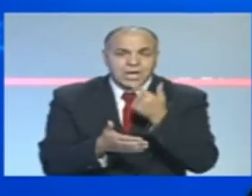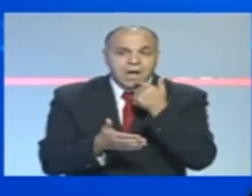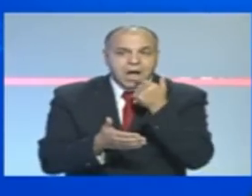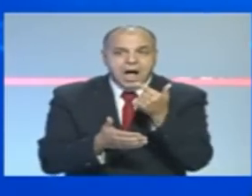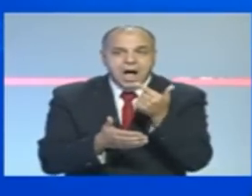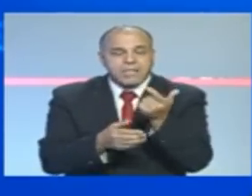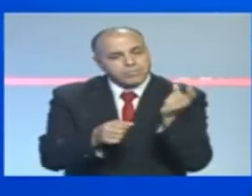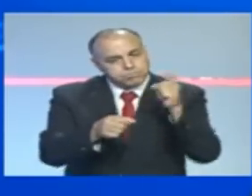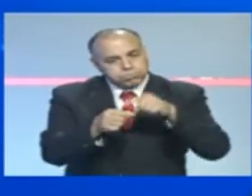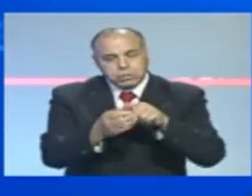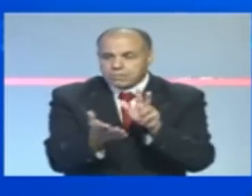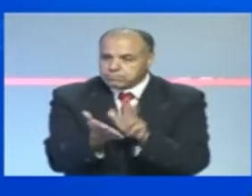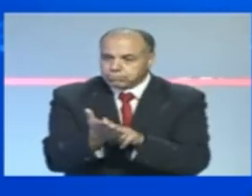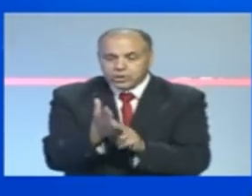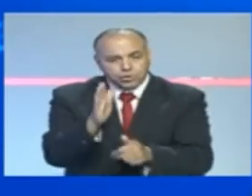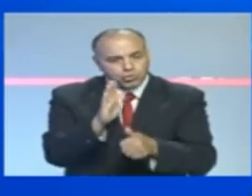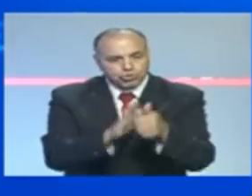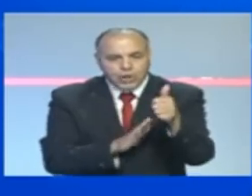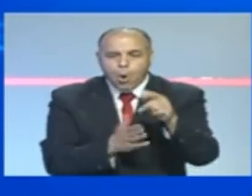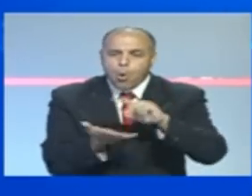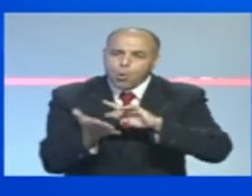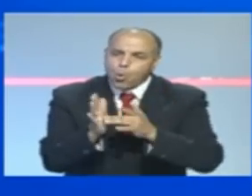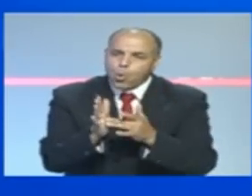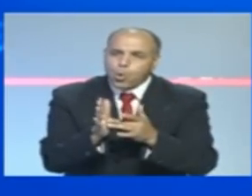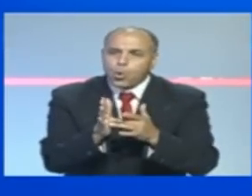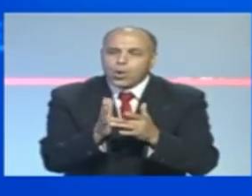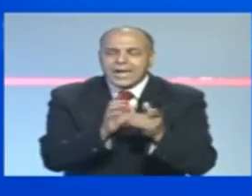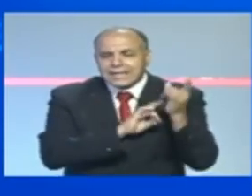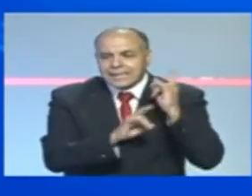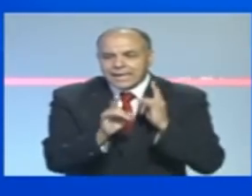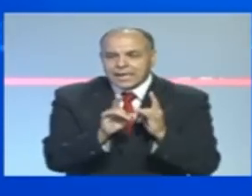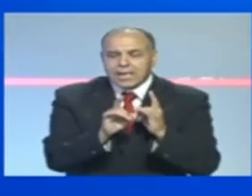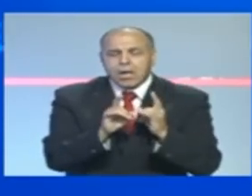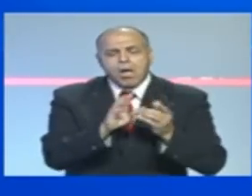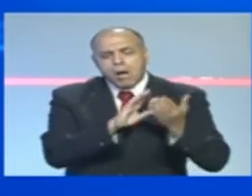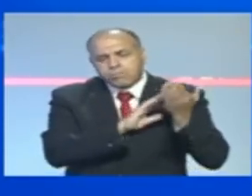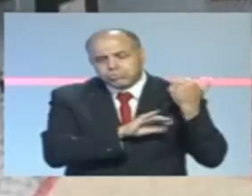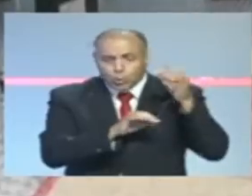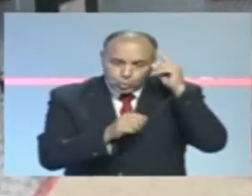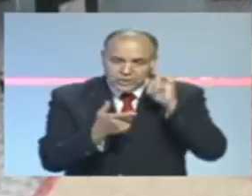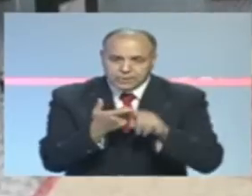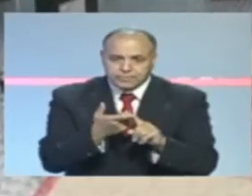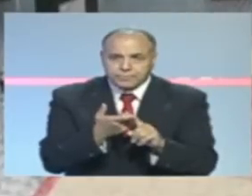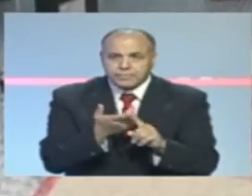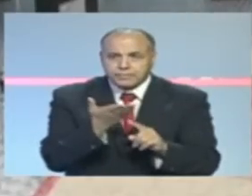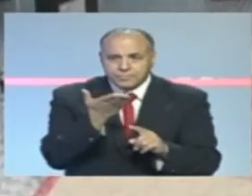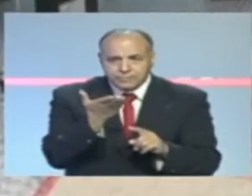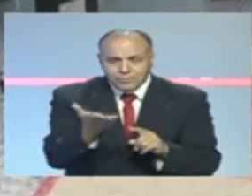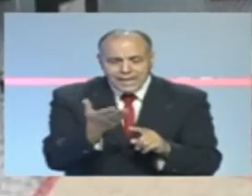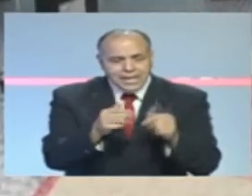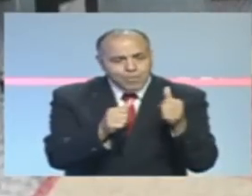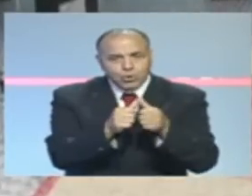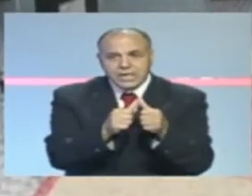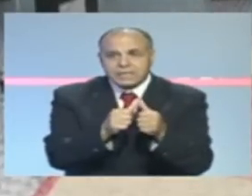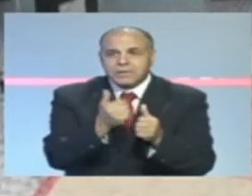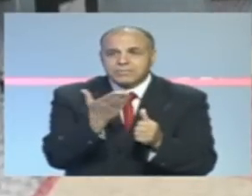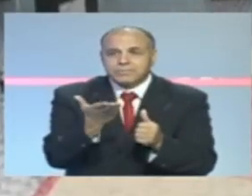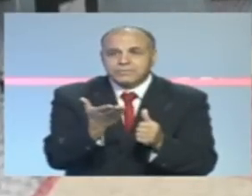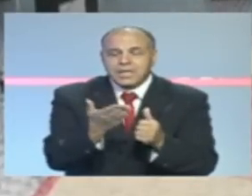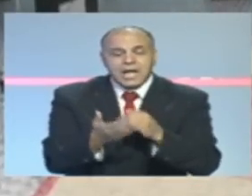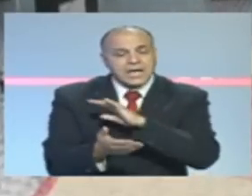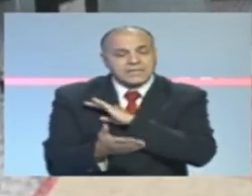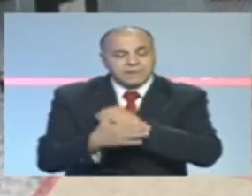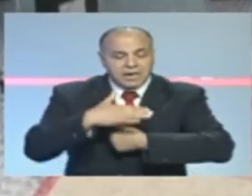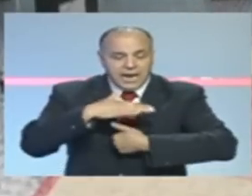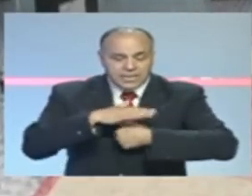واسهامها الفاعل في انجاح مختلف الحقبات التاريخيه التي مرت بها تونس وبهذه المناسبه اشرف